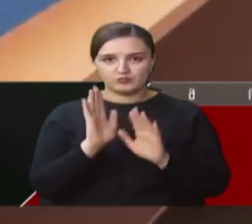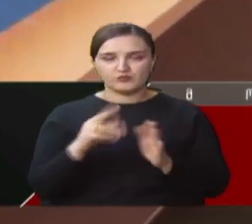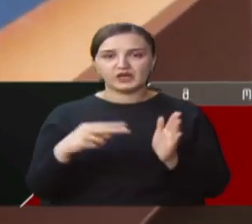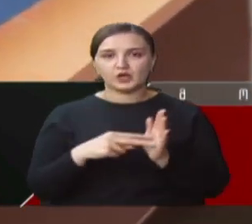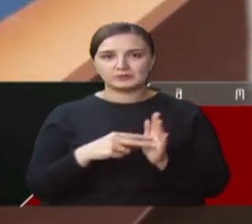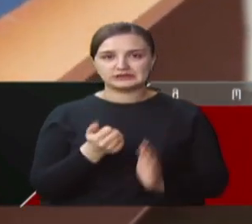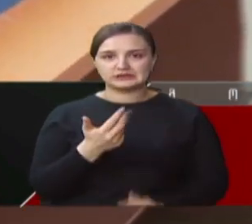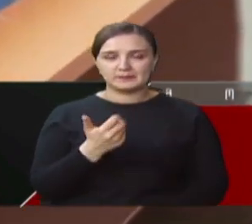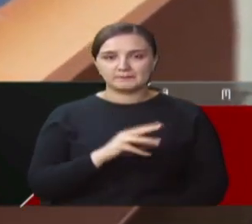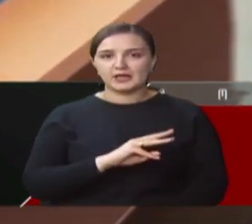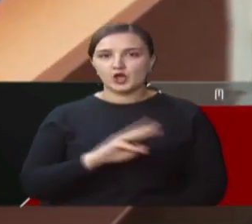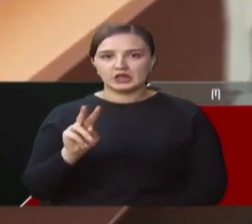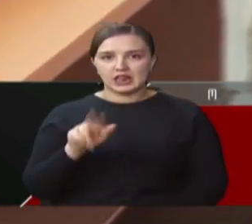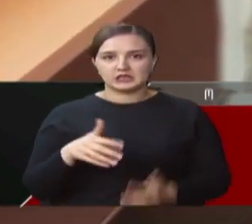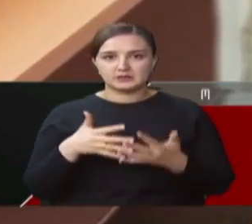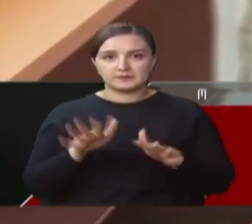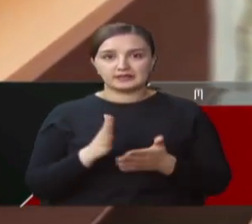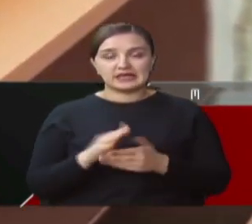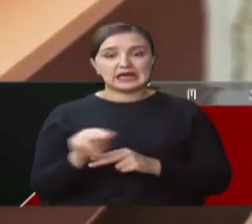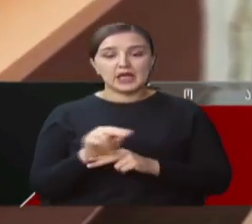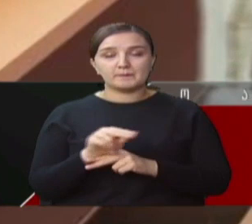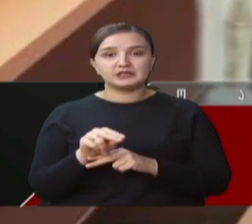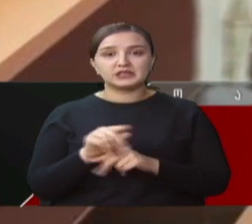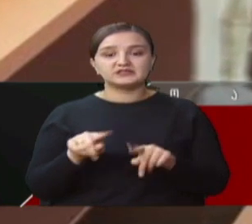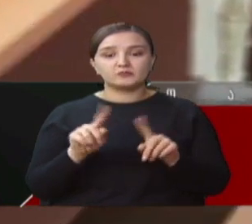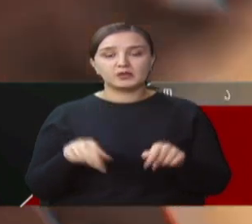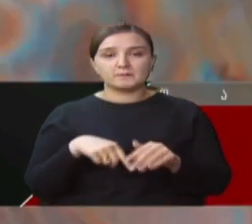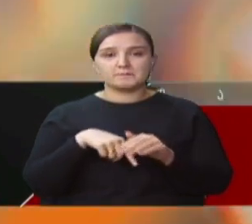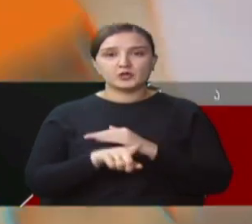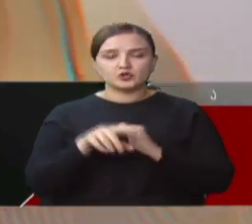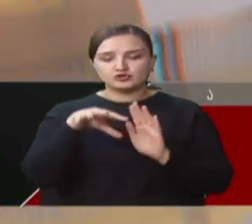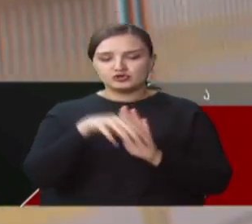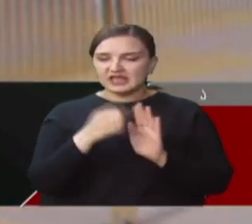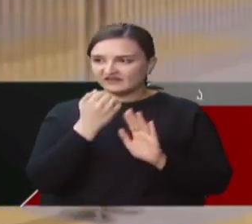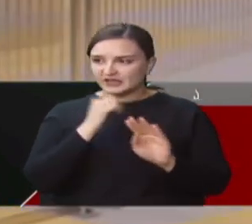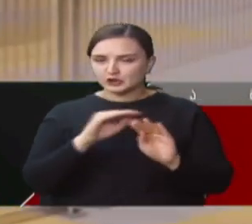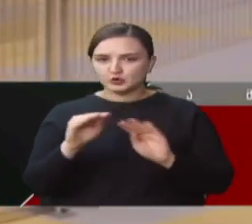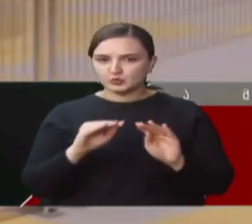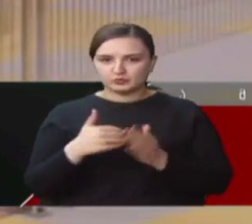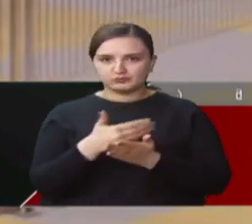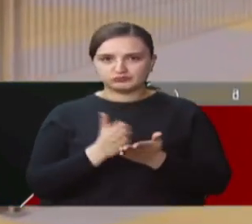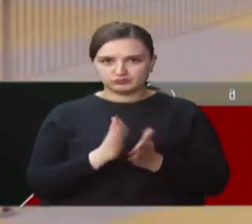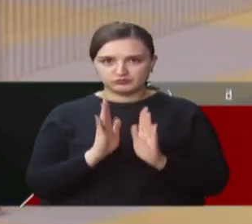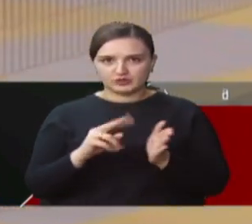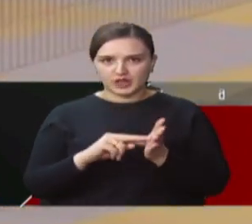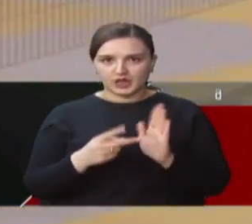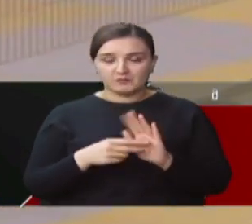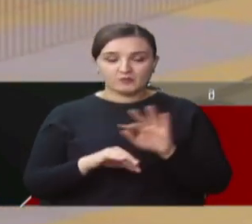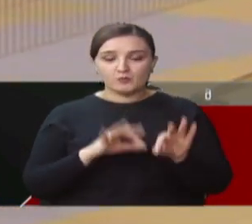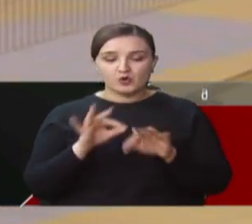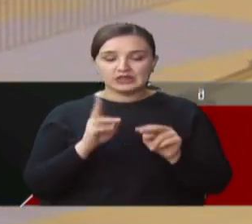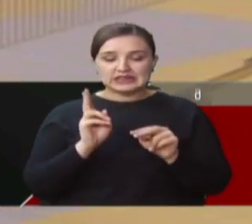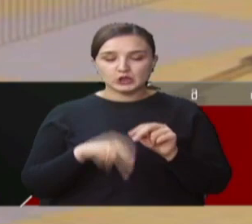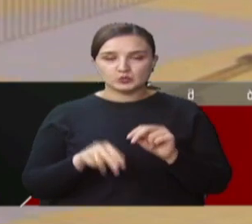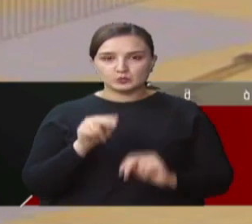ღირებულება 13 მილიონ ლარზე მეტს შეადგენს. Რეაბილიტაციის ფარგლებში მეტროში და ინფრასტრუქტურის სრულად მოწესრიგებაა დაგეგმილი. Პროექტის